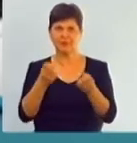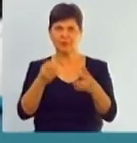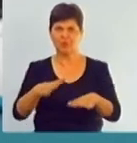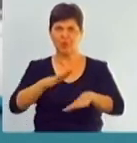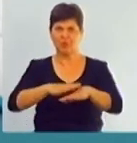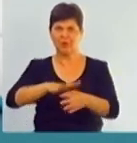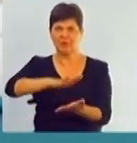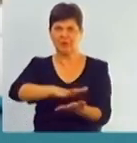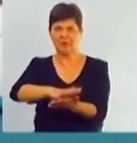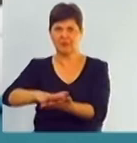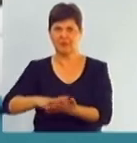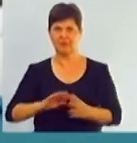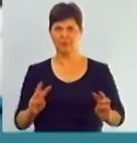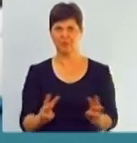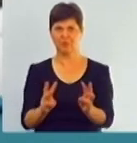полум'я.